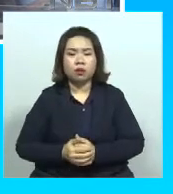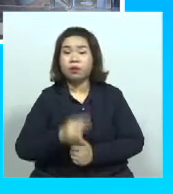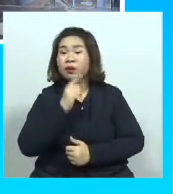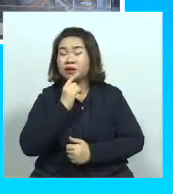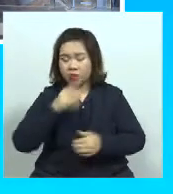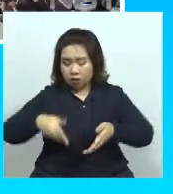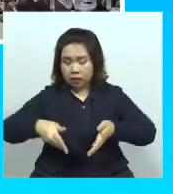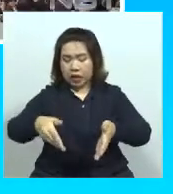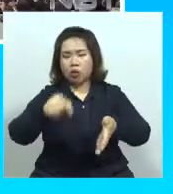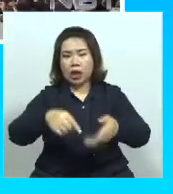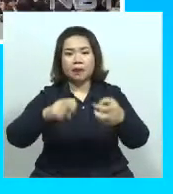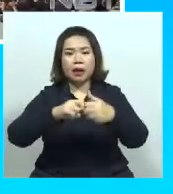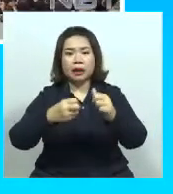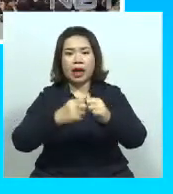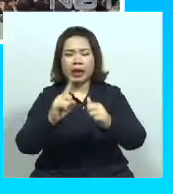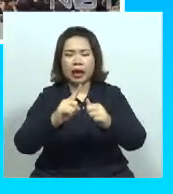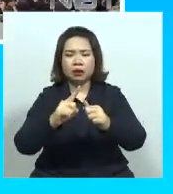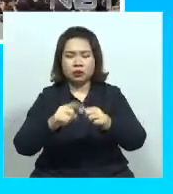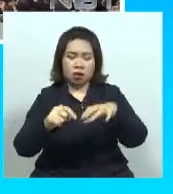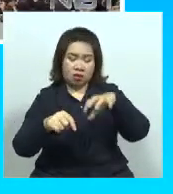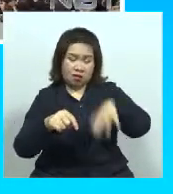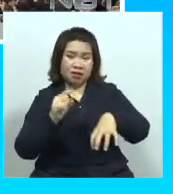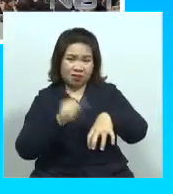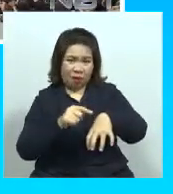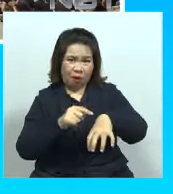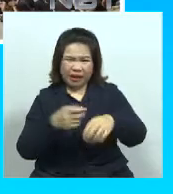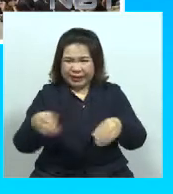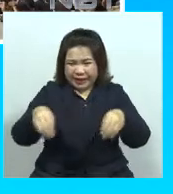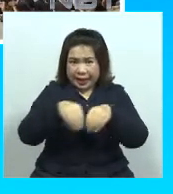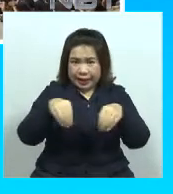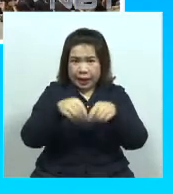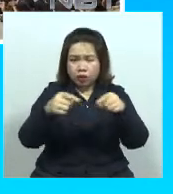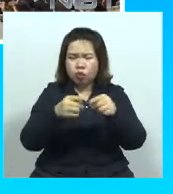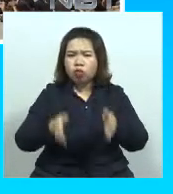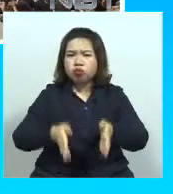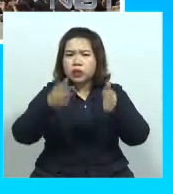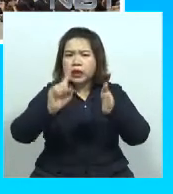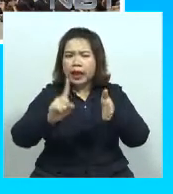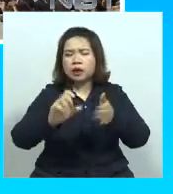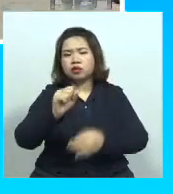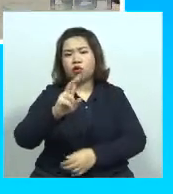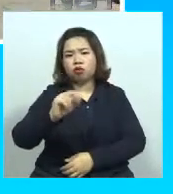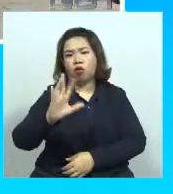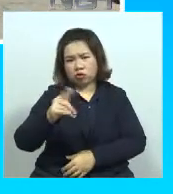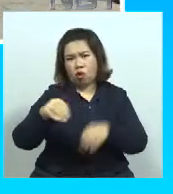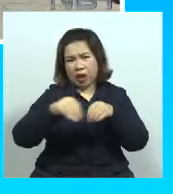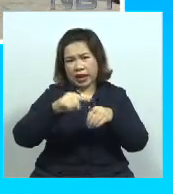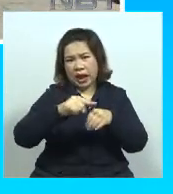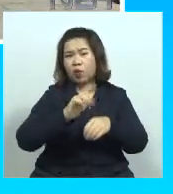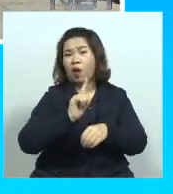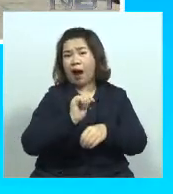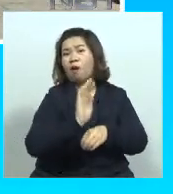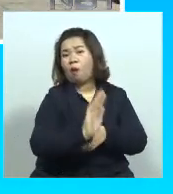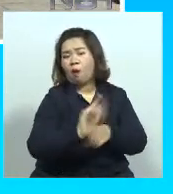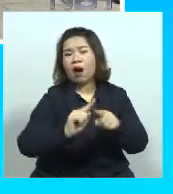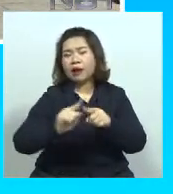ที่ได้รับผลกระทบนี่ก็จะอยู่ในพื้นที่ชั้นในของเกาะฮ่องกงนะครับเป็นบริเวณใกล้ๆกับสภานิติบัญญัตินะครับส่วนบริเวณ